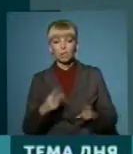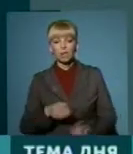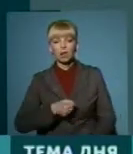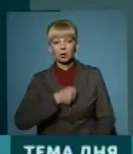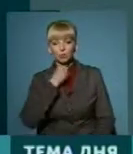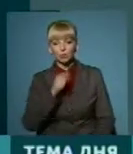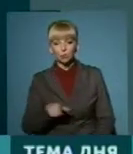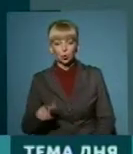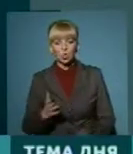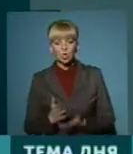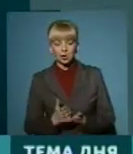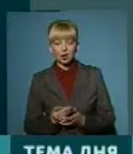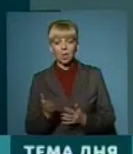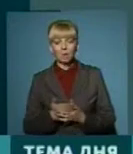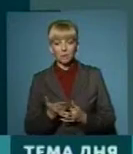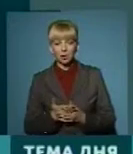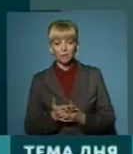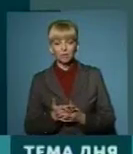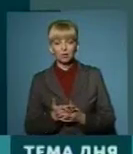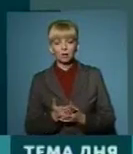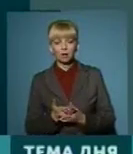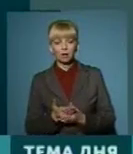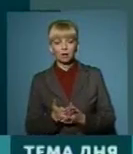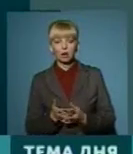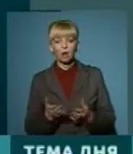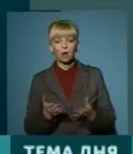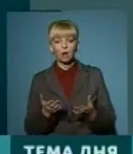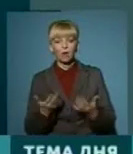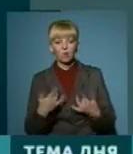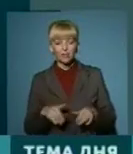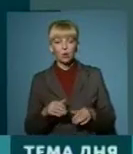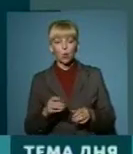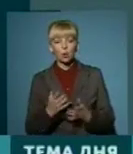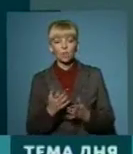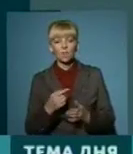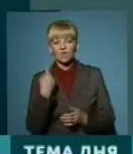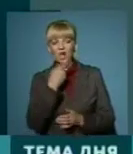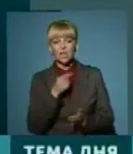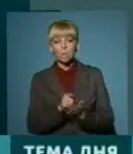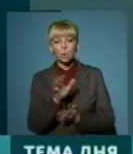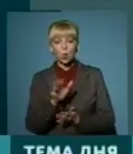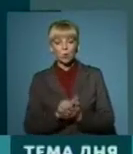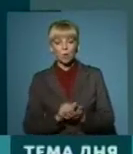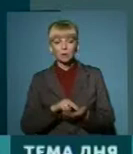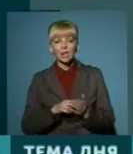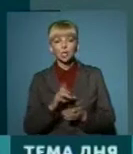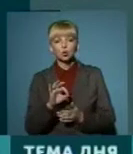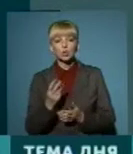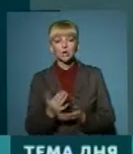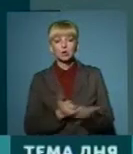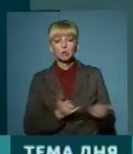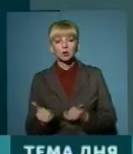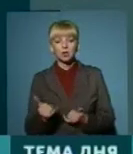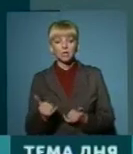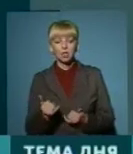дорослих також є певні пільги, звільнені від певних видів податків. І в плані соціального забезпечення – це